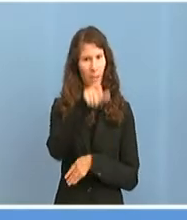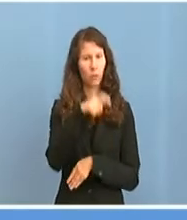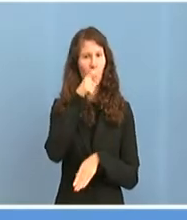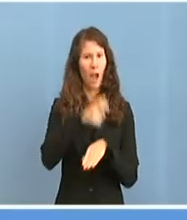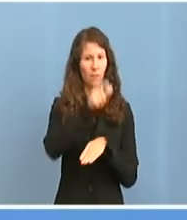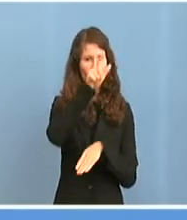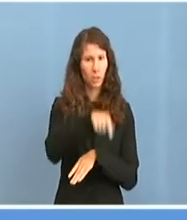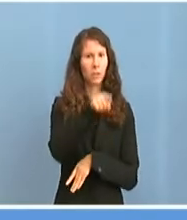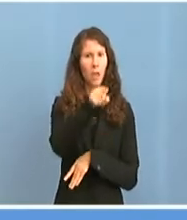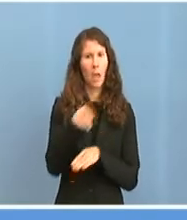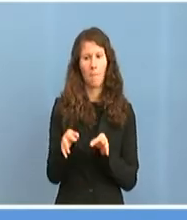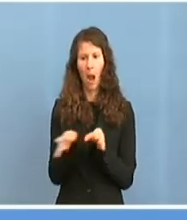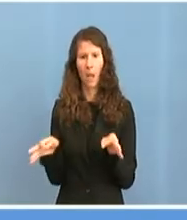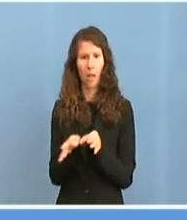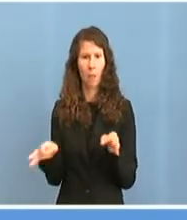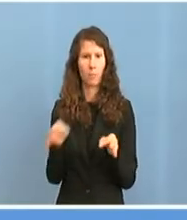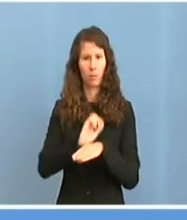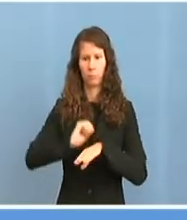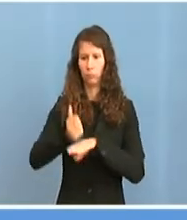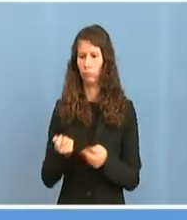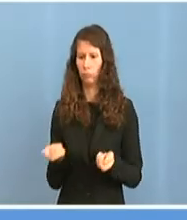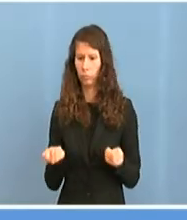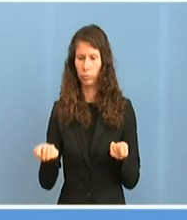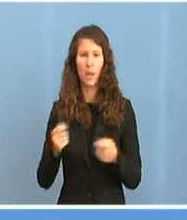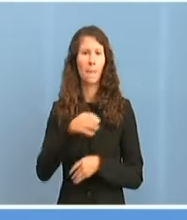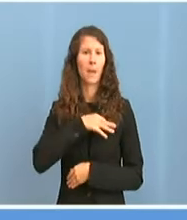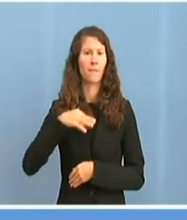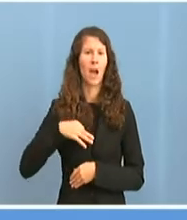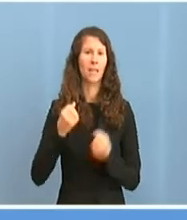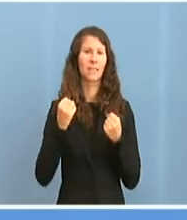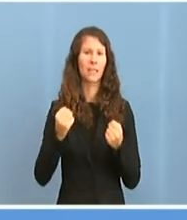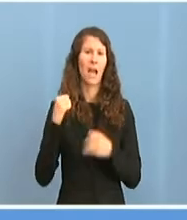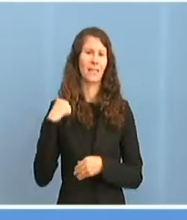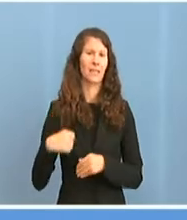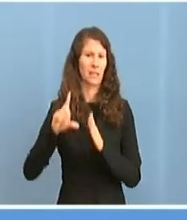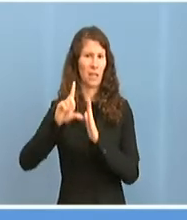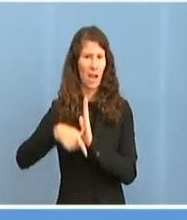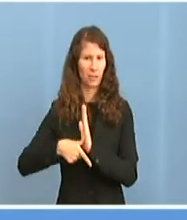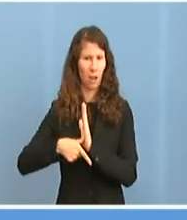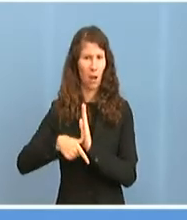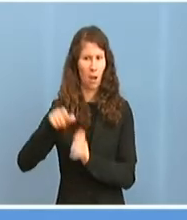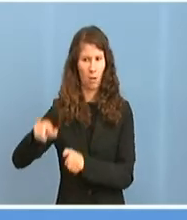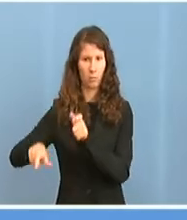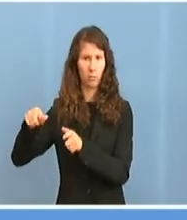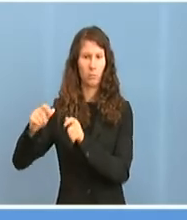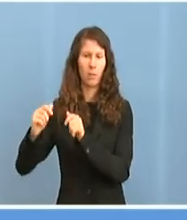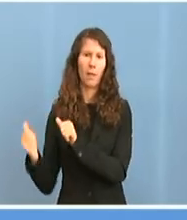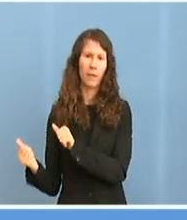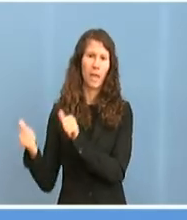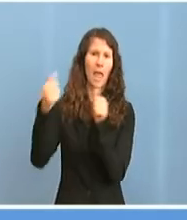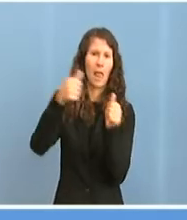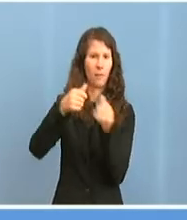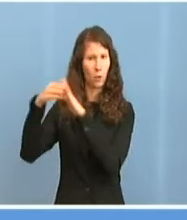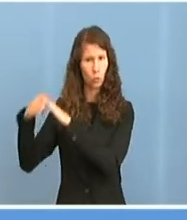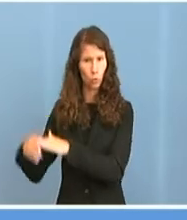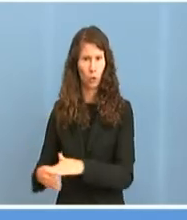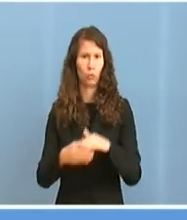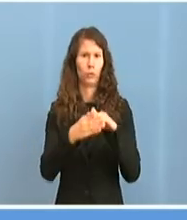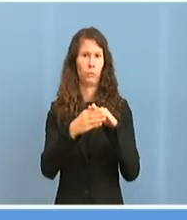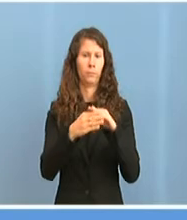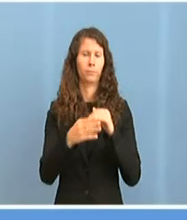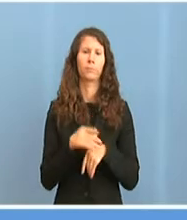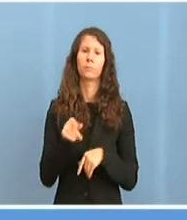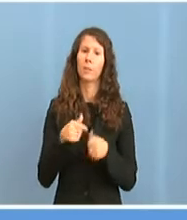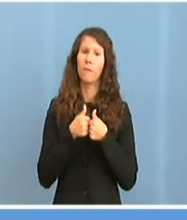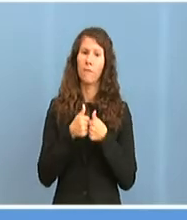Maßnahme leitet oder anleitet und private Sicherheitsdienstleister sozusagen hilfestellend zur Verfügung stehen. Das hat zur